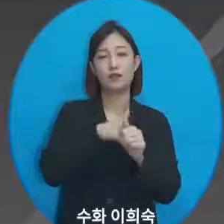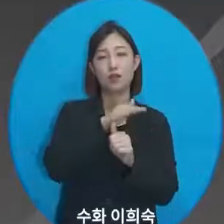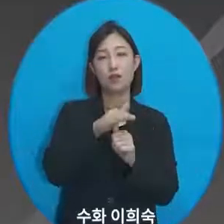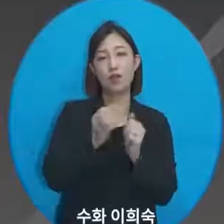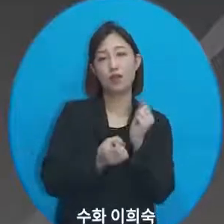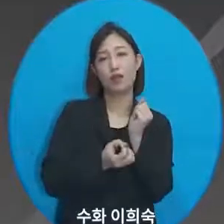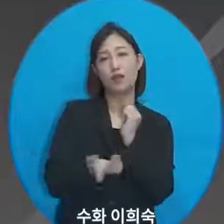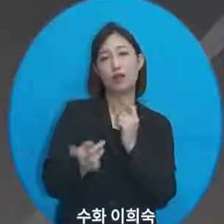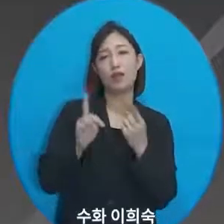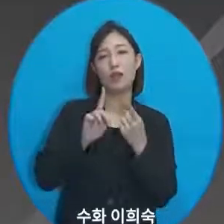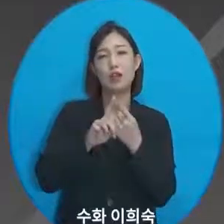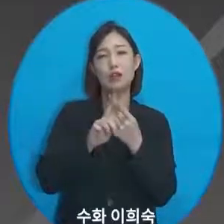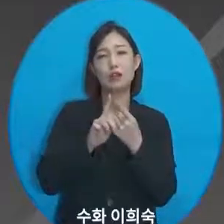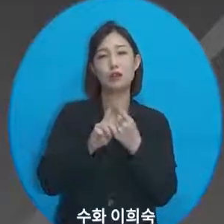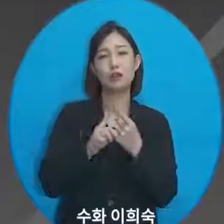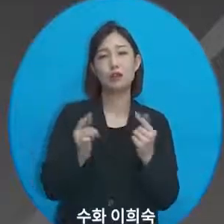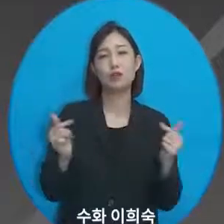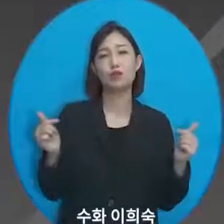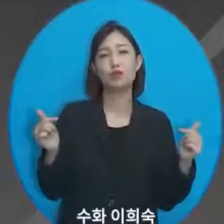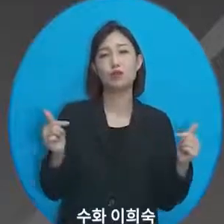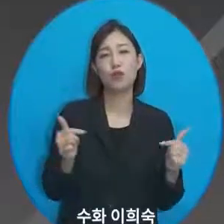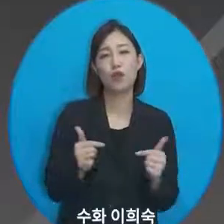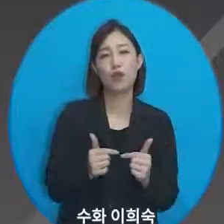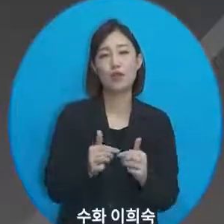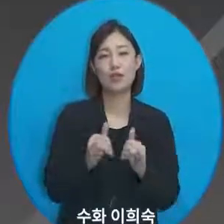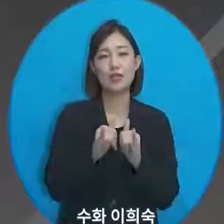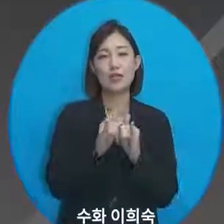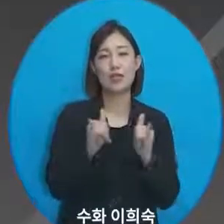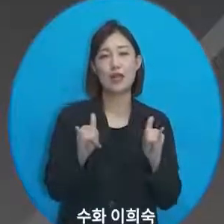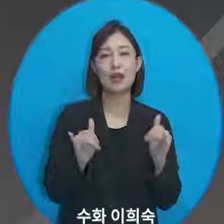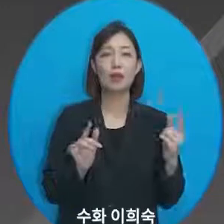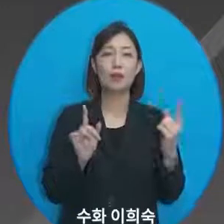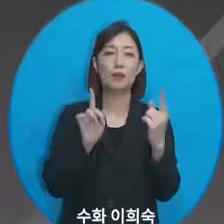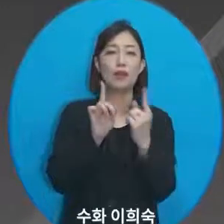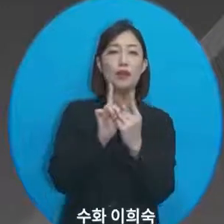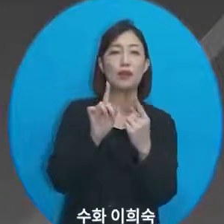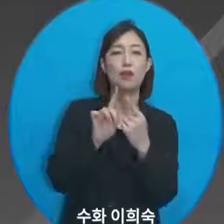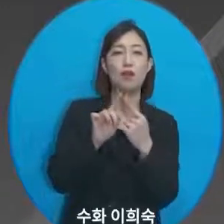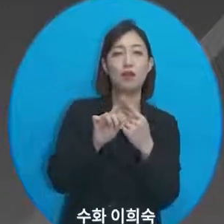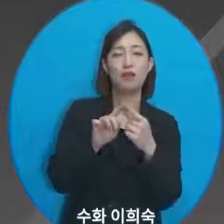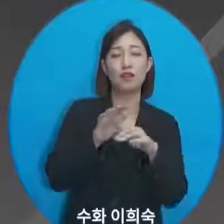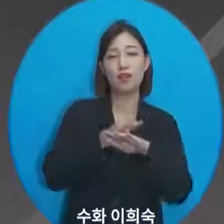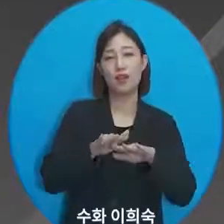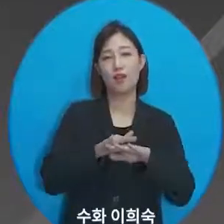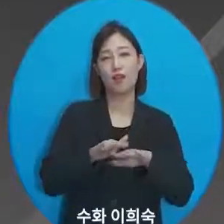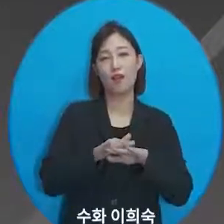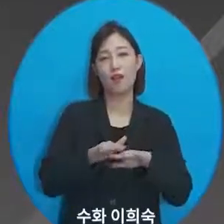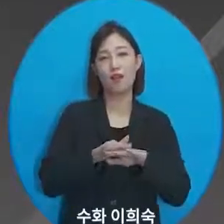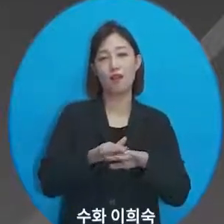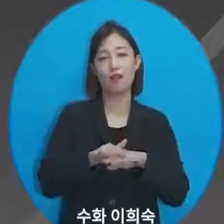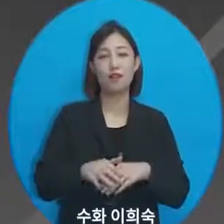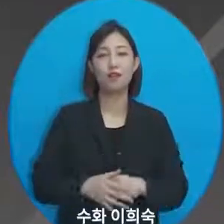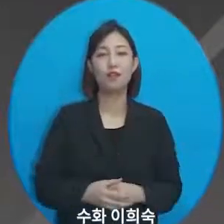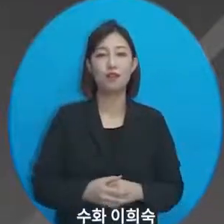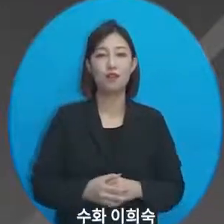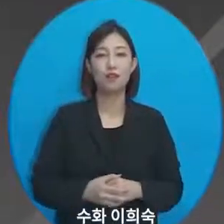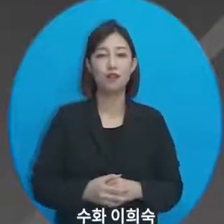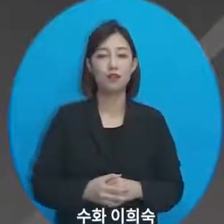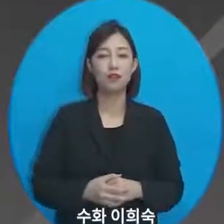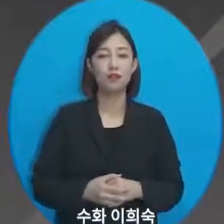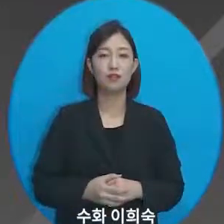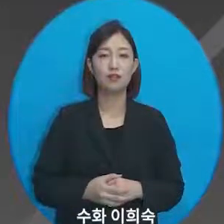큰 숙제를 주고 있다라고 말씀드릴 수가 있겠고, 그 숙제를 해결할 수 있는